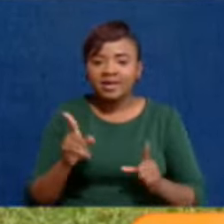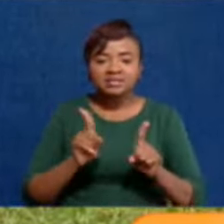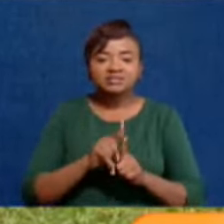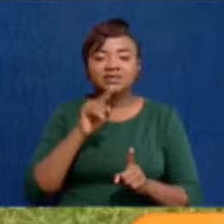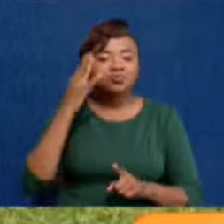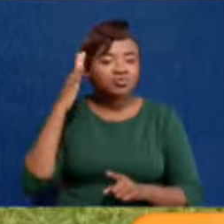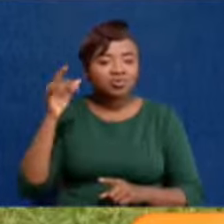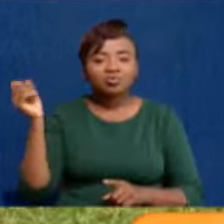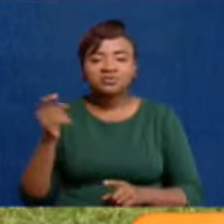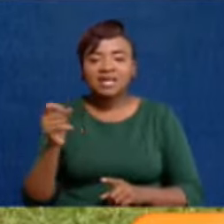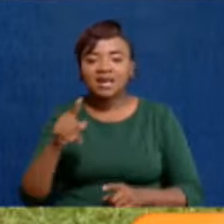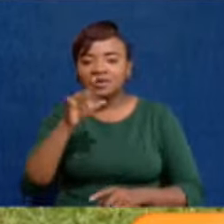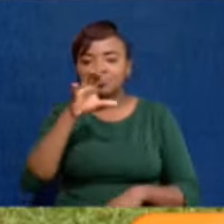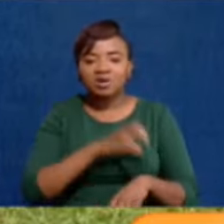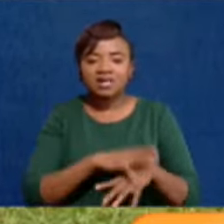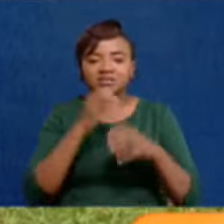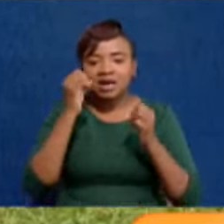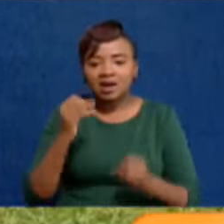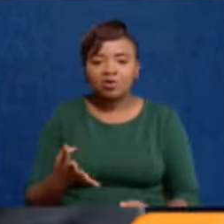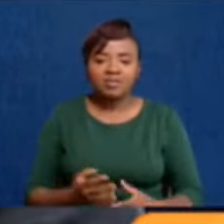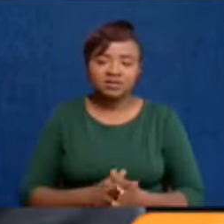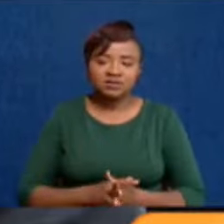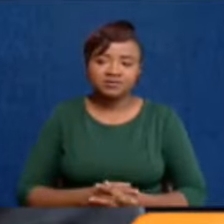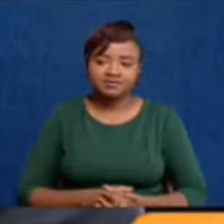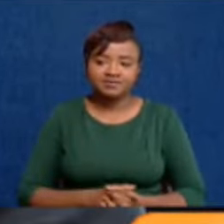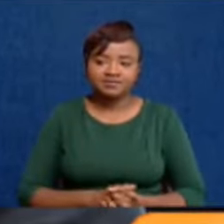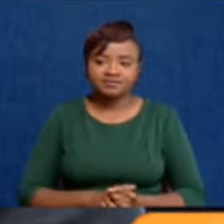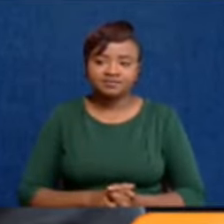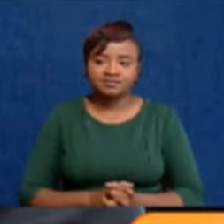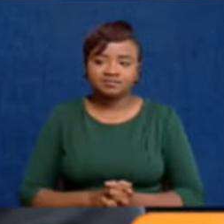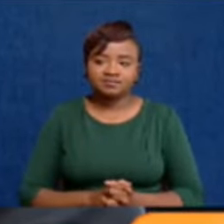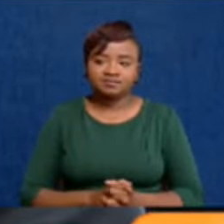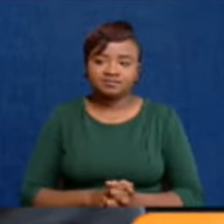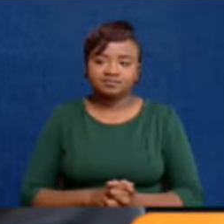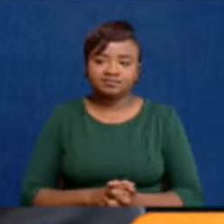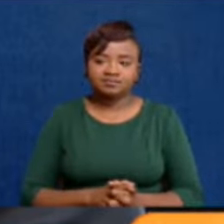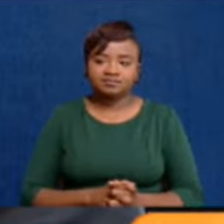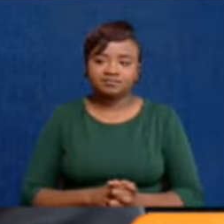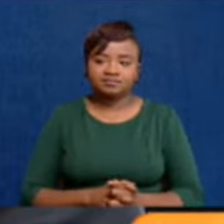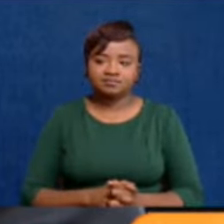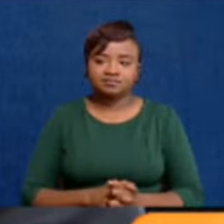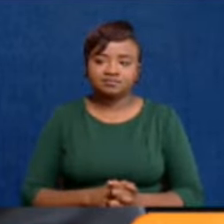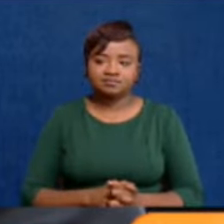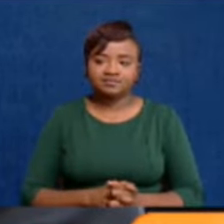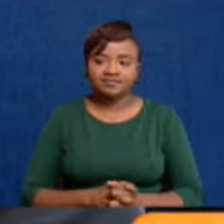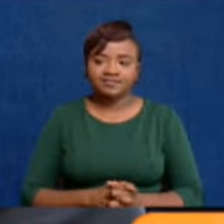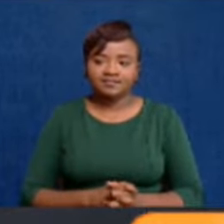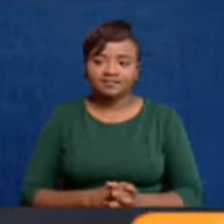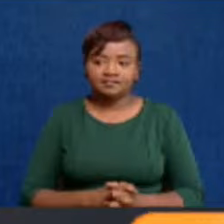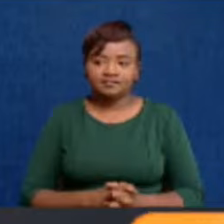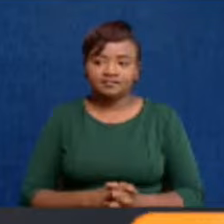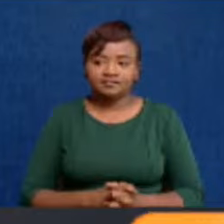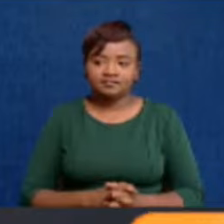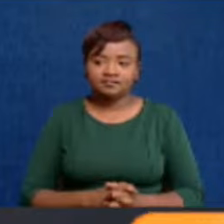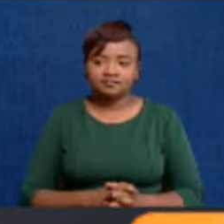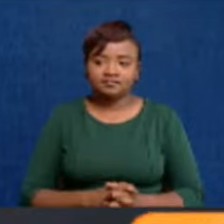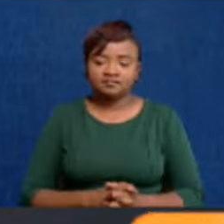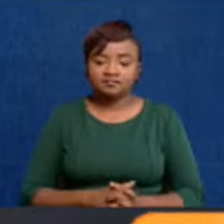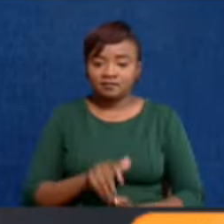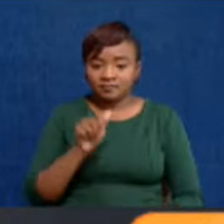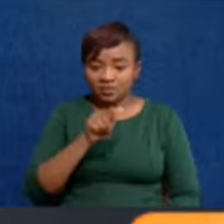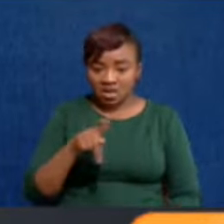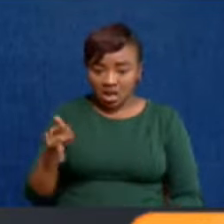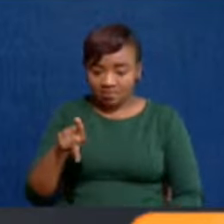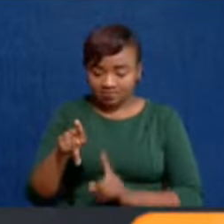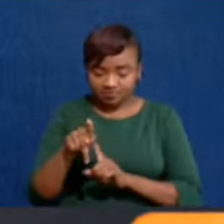umelipa pesa ngapi, kwa sababu uwezi access mshahara wako. The app is down as I am talking now, but